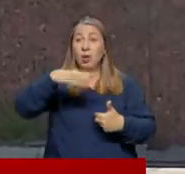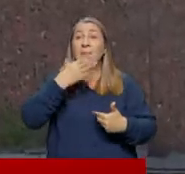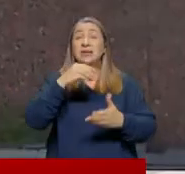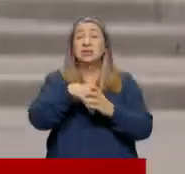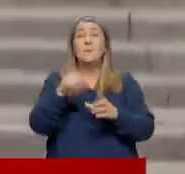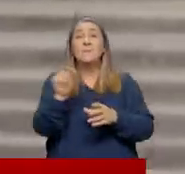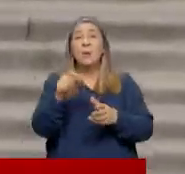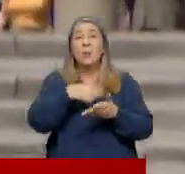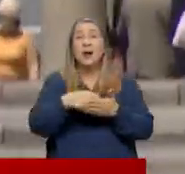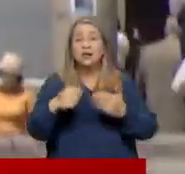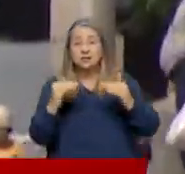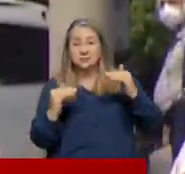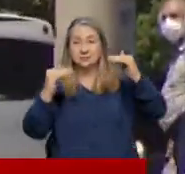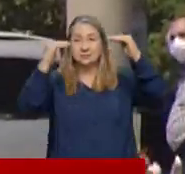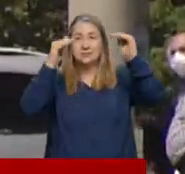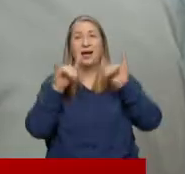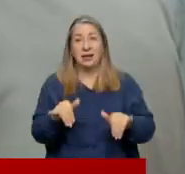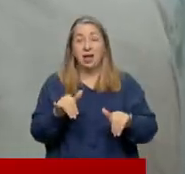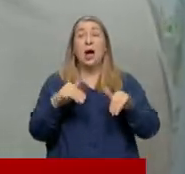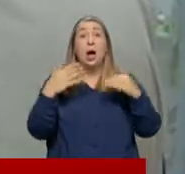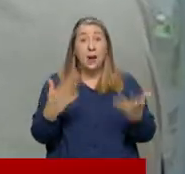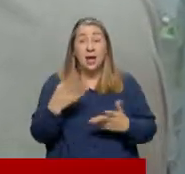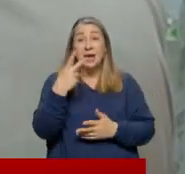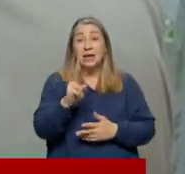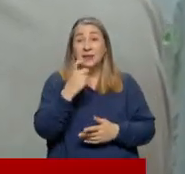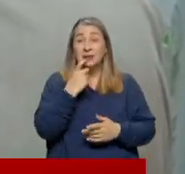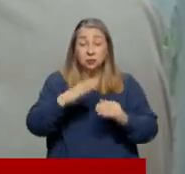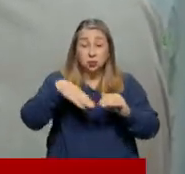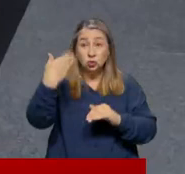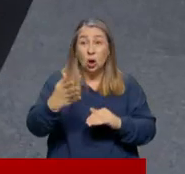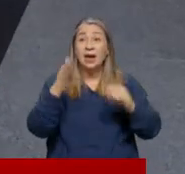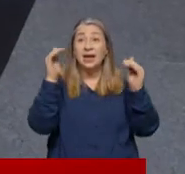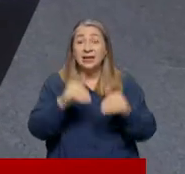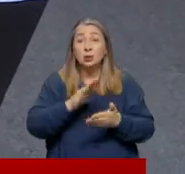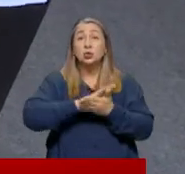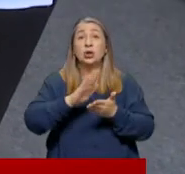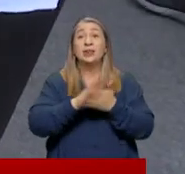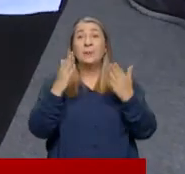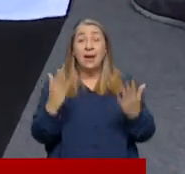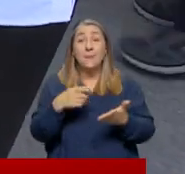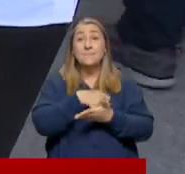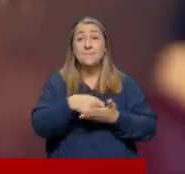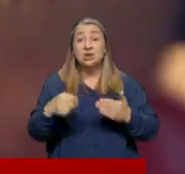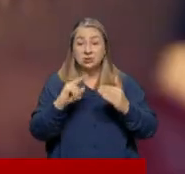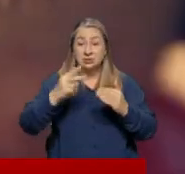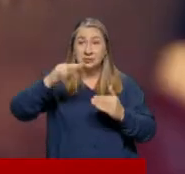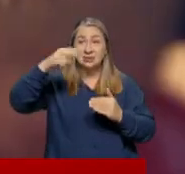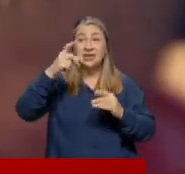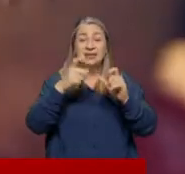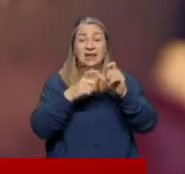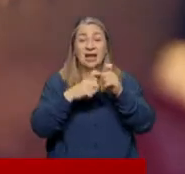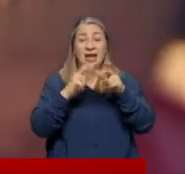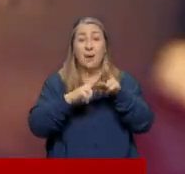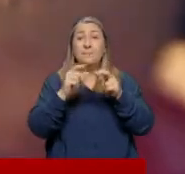emekliler için memur maaş katsayısı kullanılıyordu ancak mm yılından sonra getirilen düzenleme ile maaş katsayıları